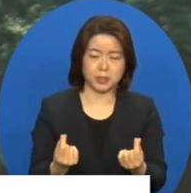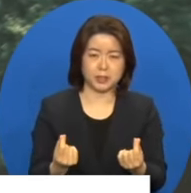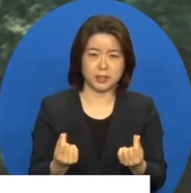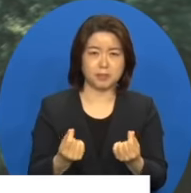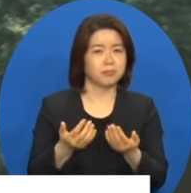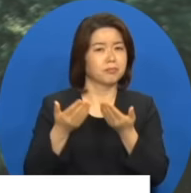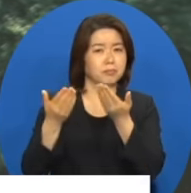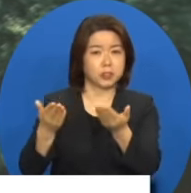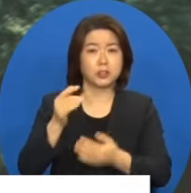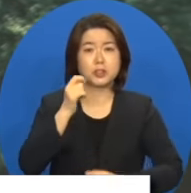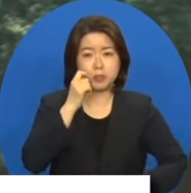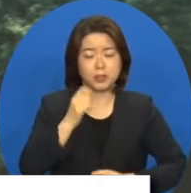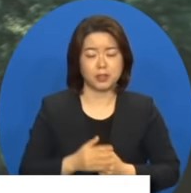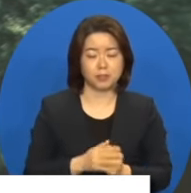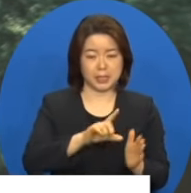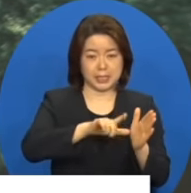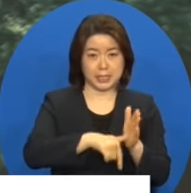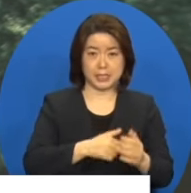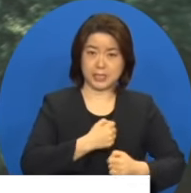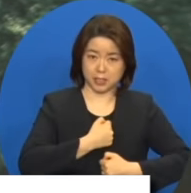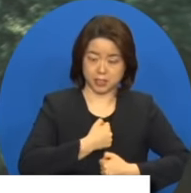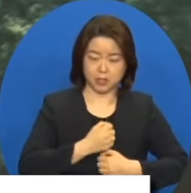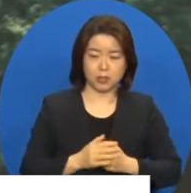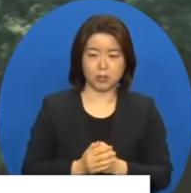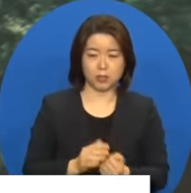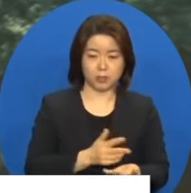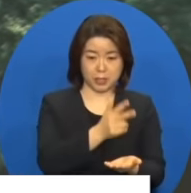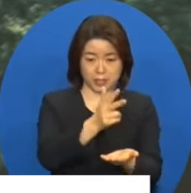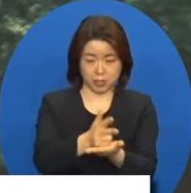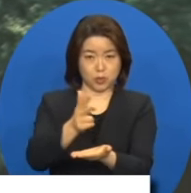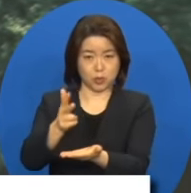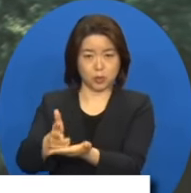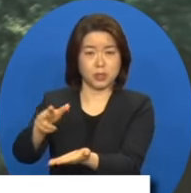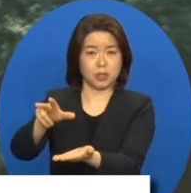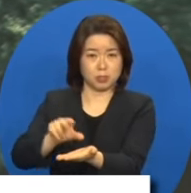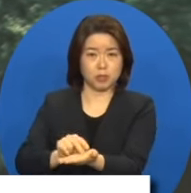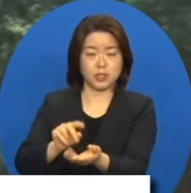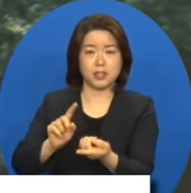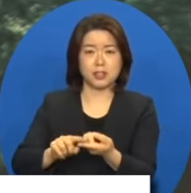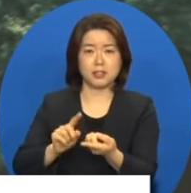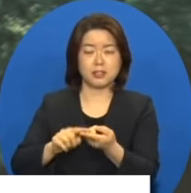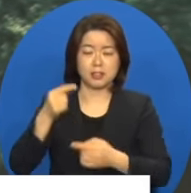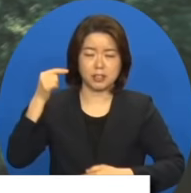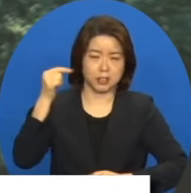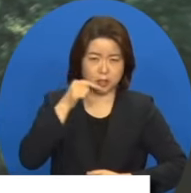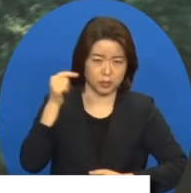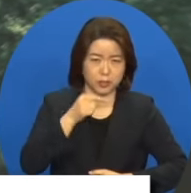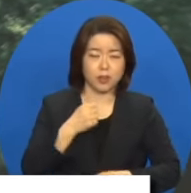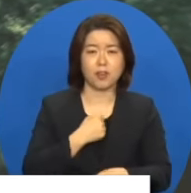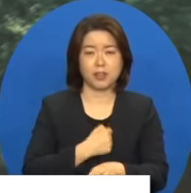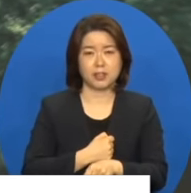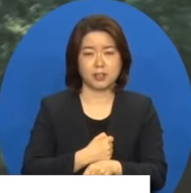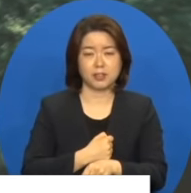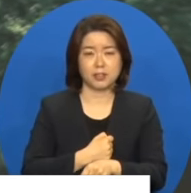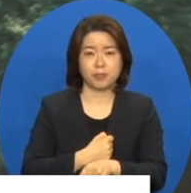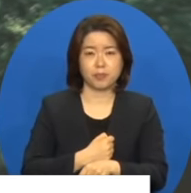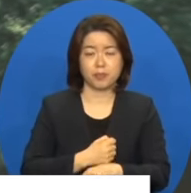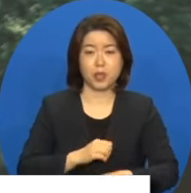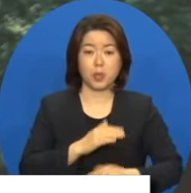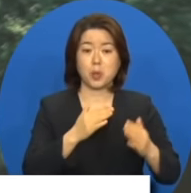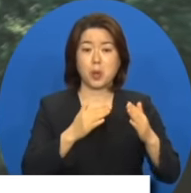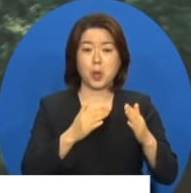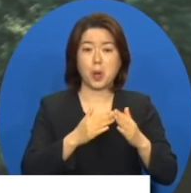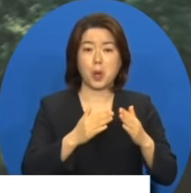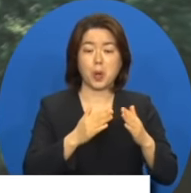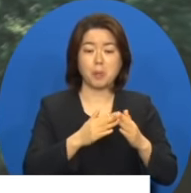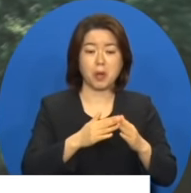되었습니다. 시간을 지키는 것, 주차하는 문제에 대해서 철저하게 우리 교회 주택가에는 차를